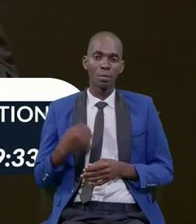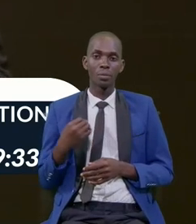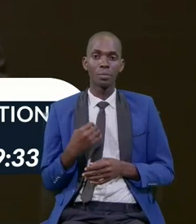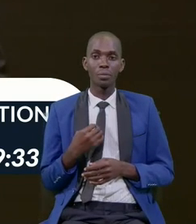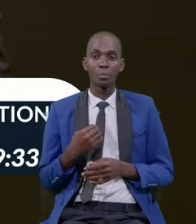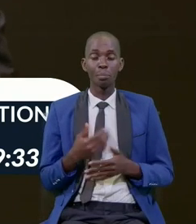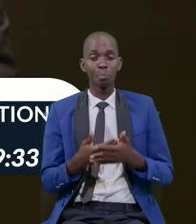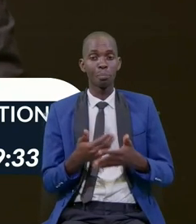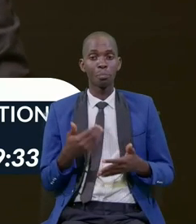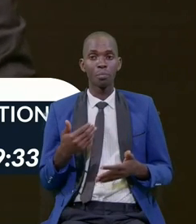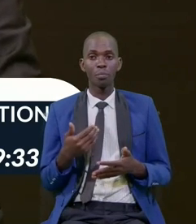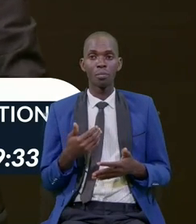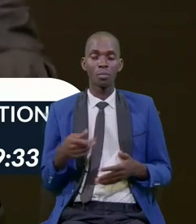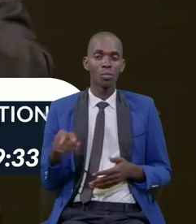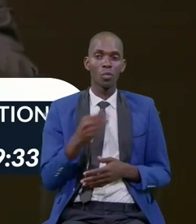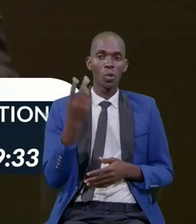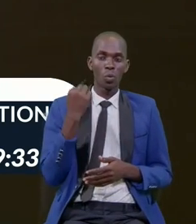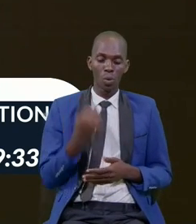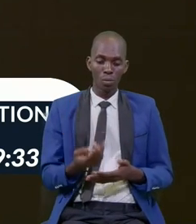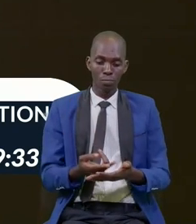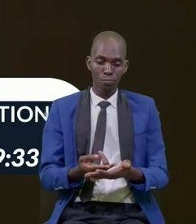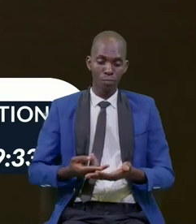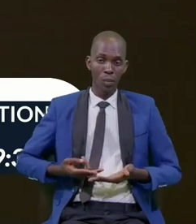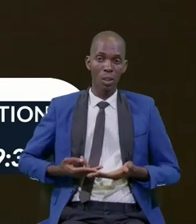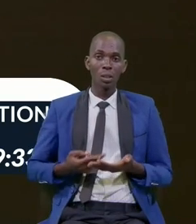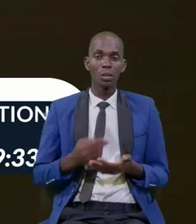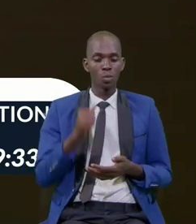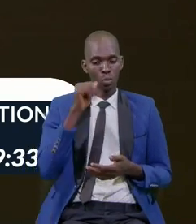avant que les espions se couchassent,